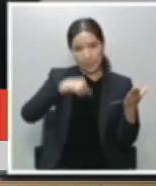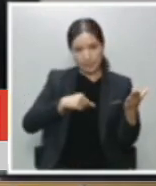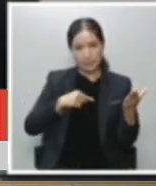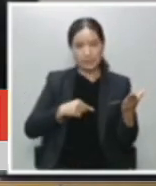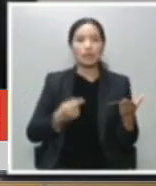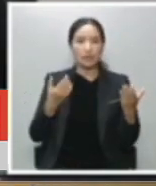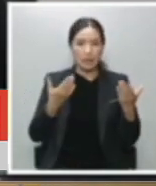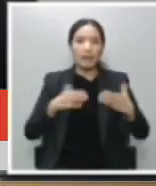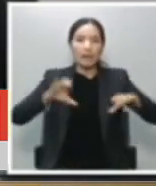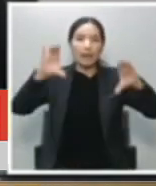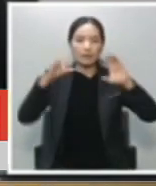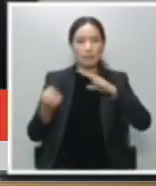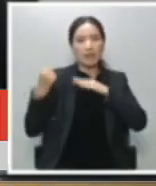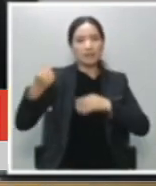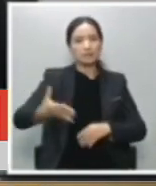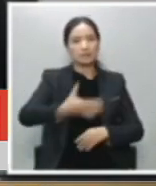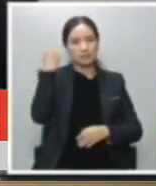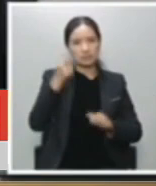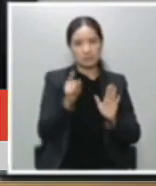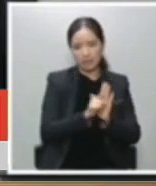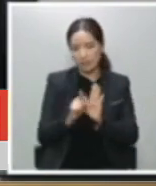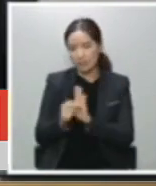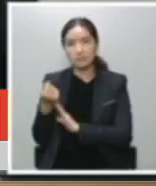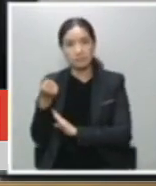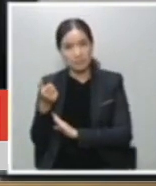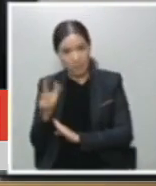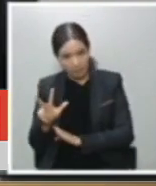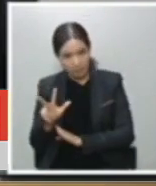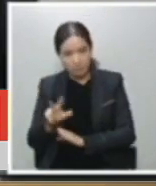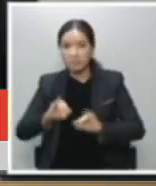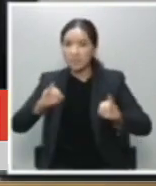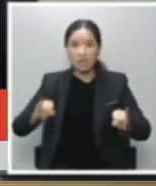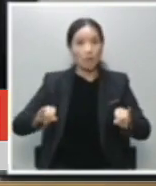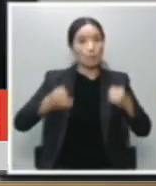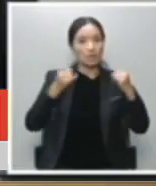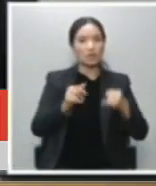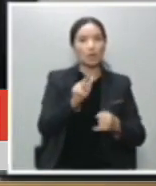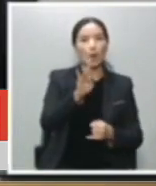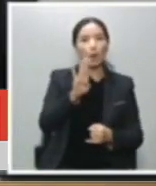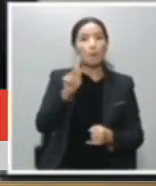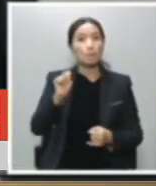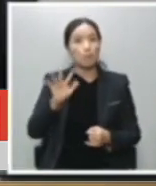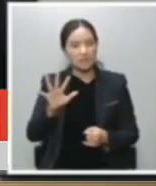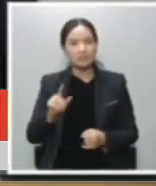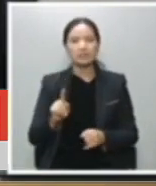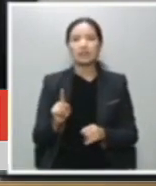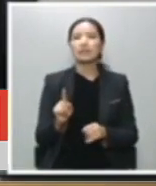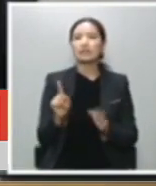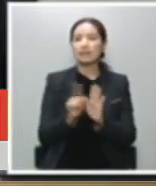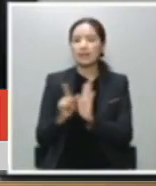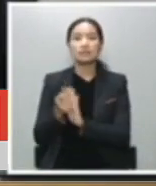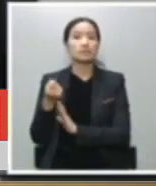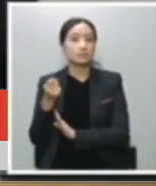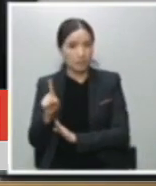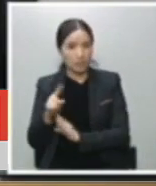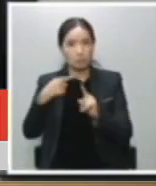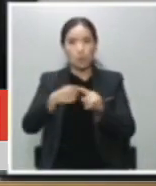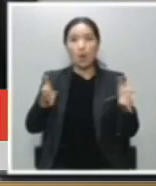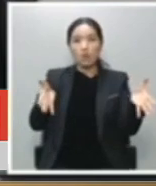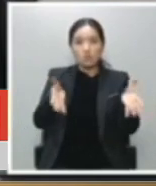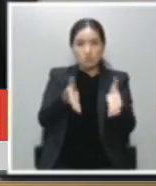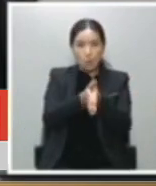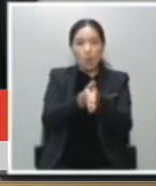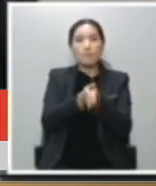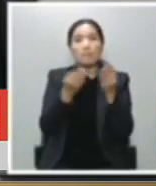ถึง13ครั้งมีกบฏ11ครั้งซึ่งเมื่อรวมทั้งการรัฐประหารและกบฏเข้าด้วยกันเ